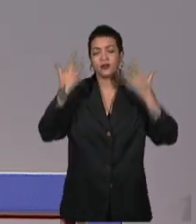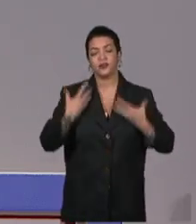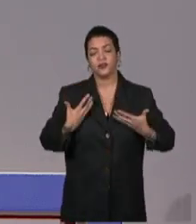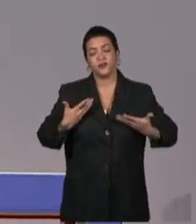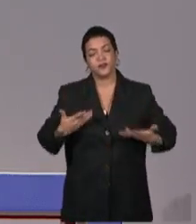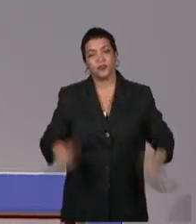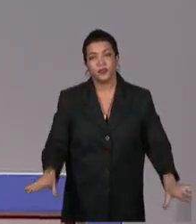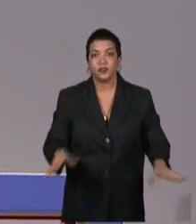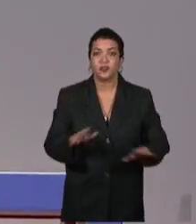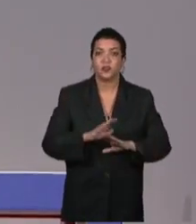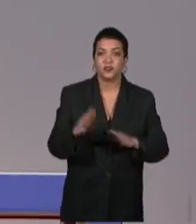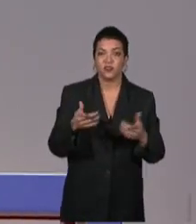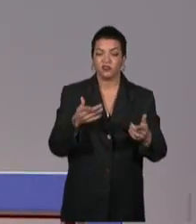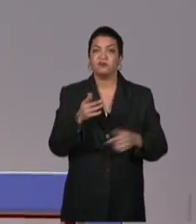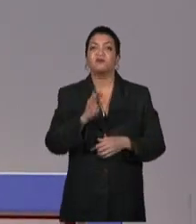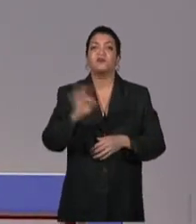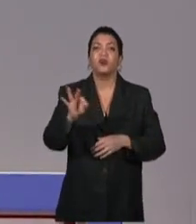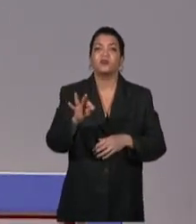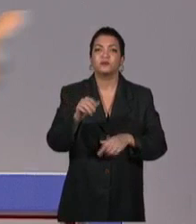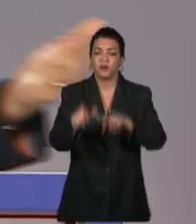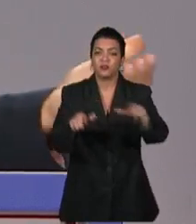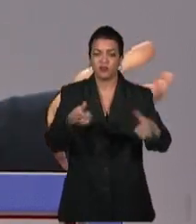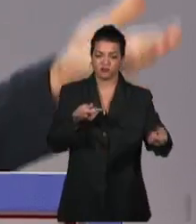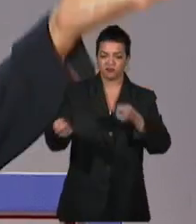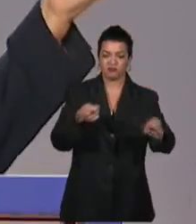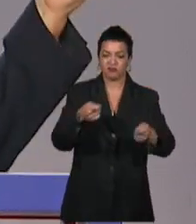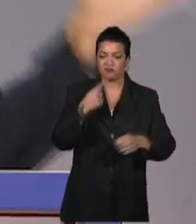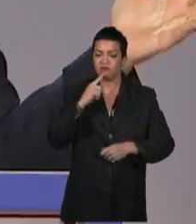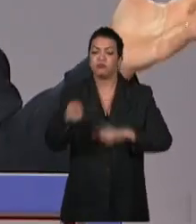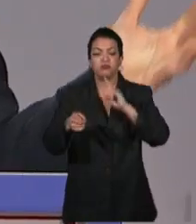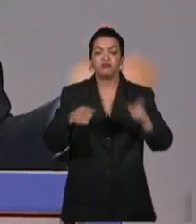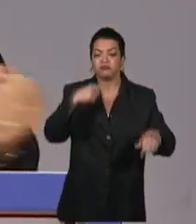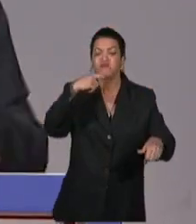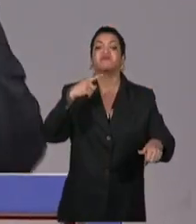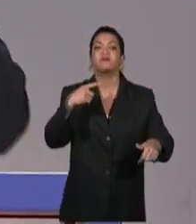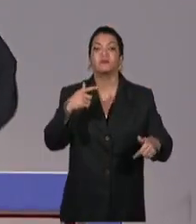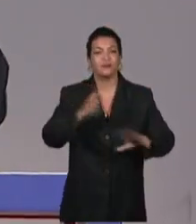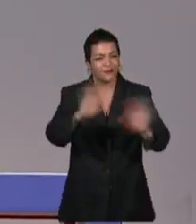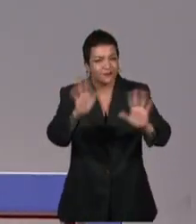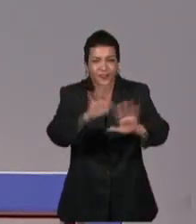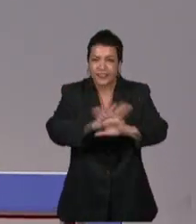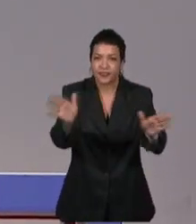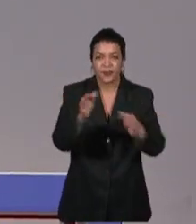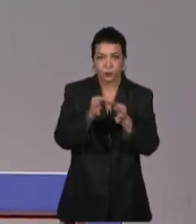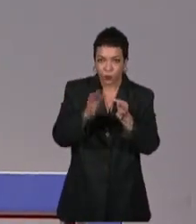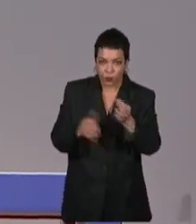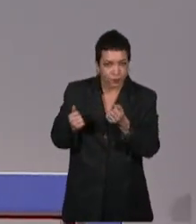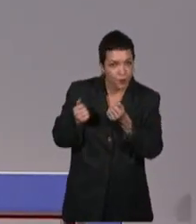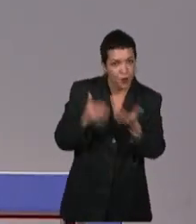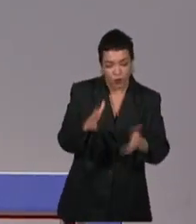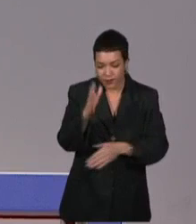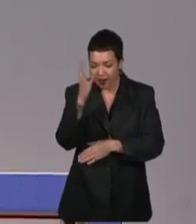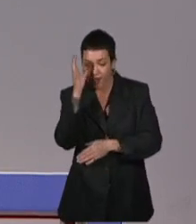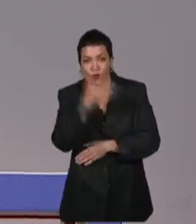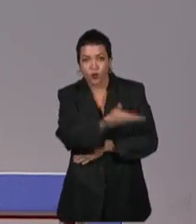ne gouvernera plus les Français à coups de menton, parce qu'on cherchera pour eux des solutions, parce qu'on les écoutera, parce qu'on